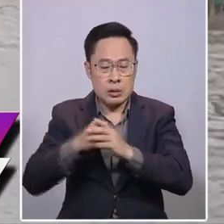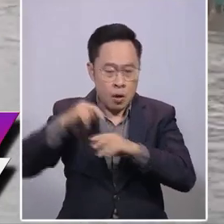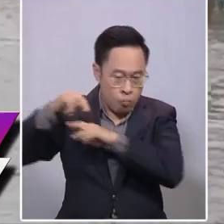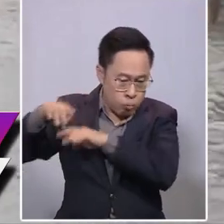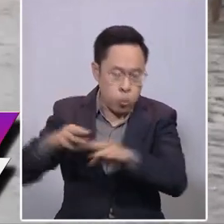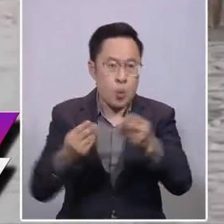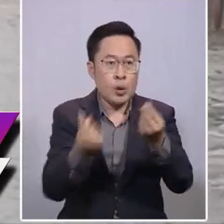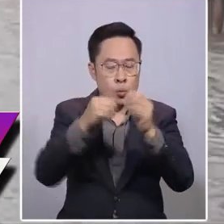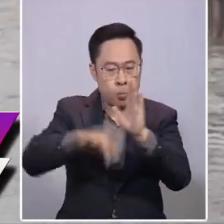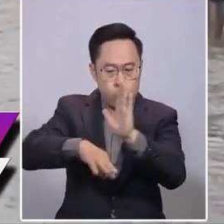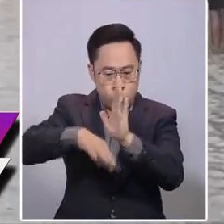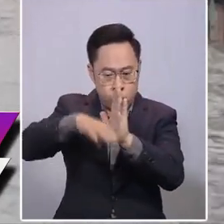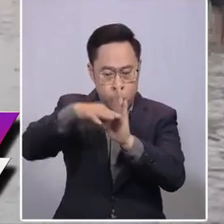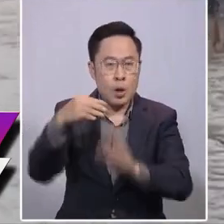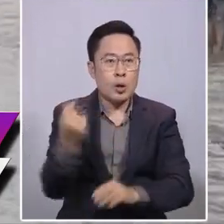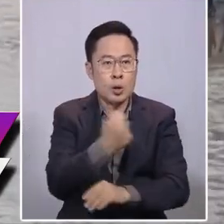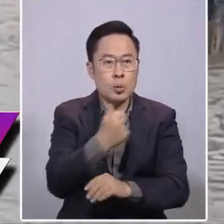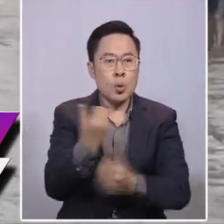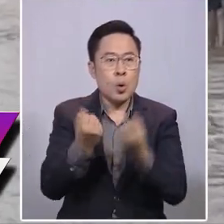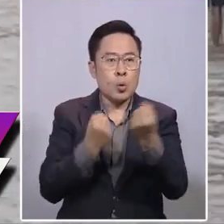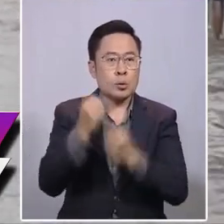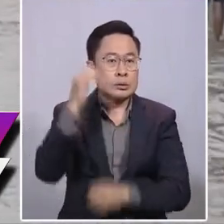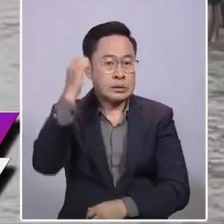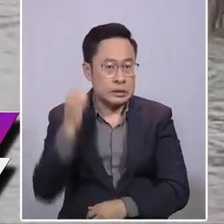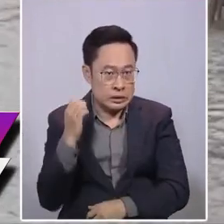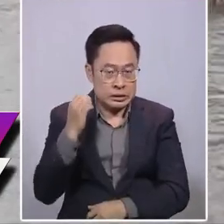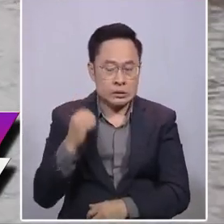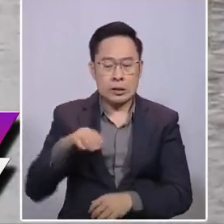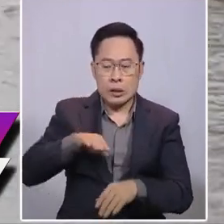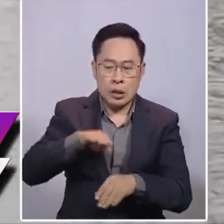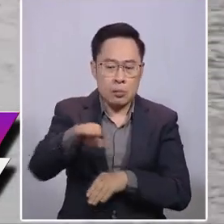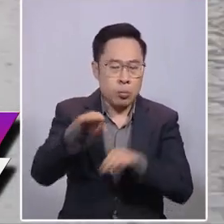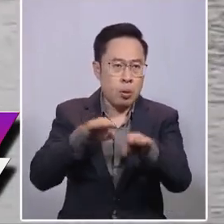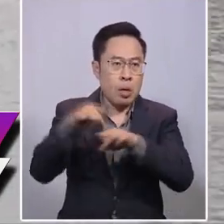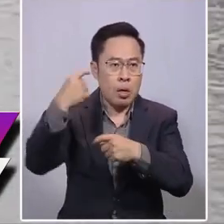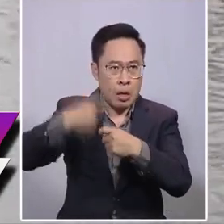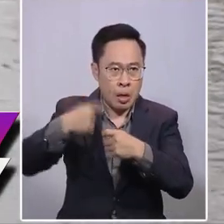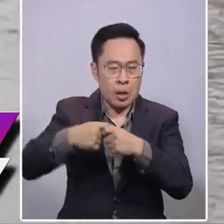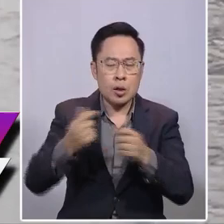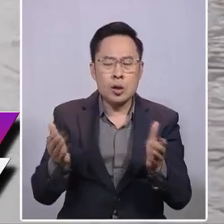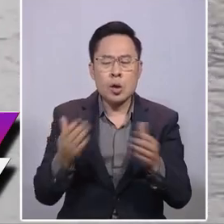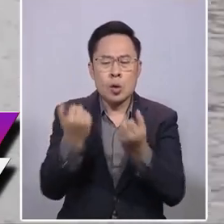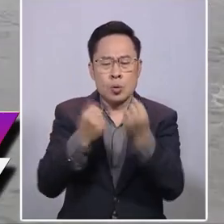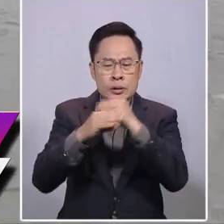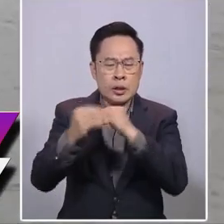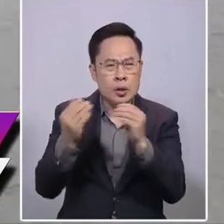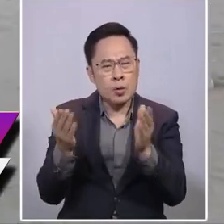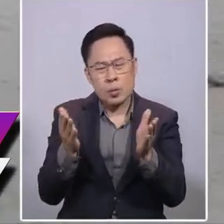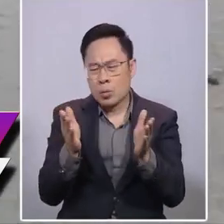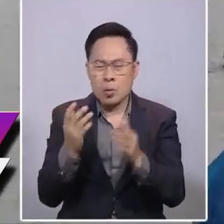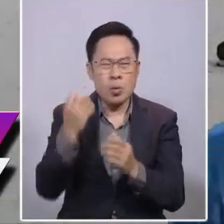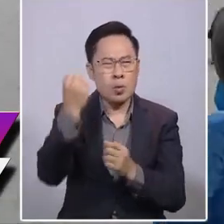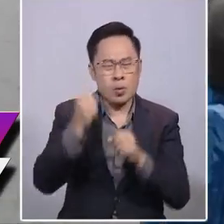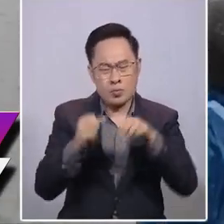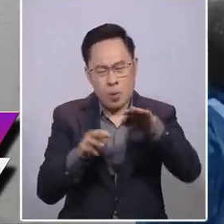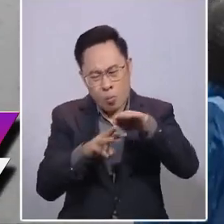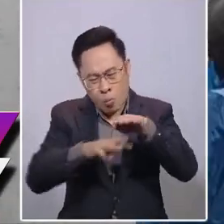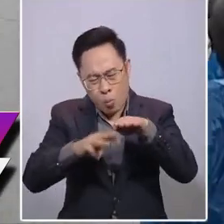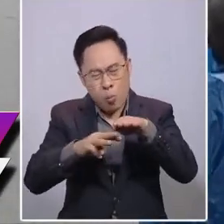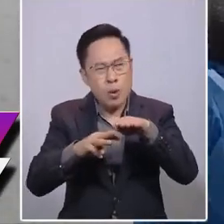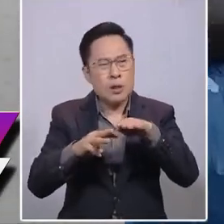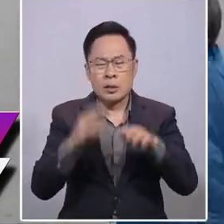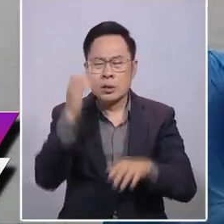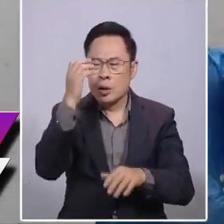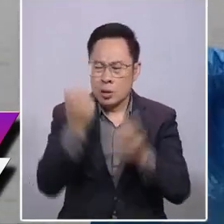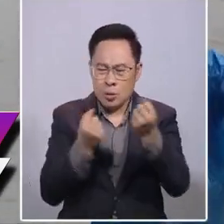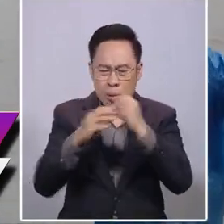แล้วก็สูงมากๆด้วยทำให้รถเล็กเนี่ยสัญจรไปมาอย่างยากลำบากนะครับทำให้การจราจรทั้งฝั่งขาเข้าสงขลาและข